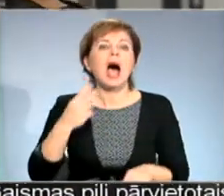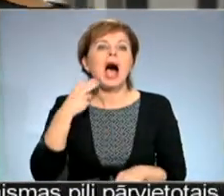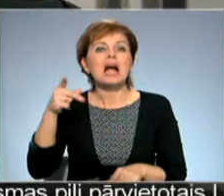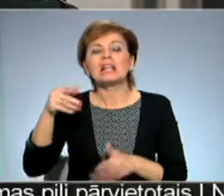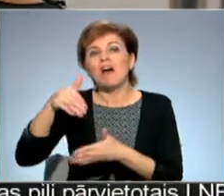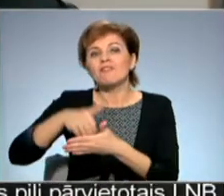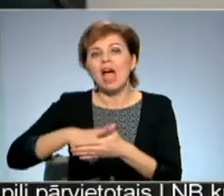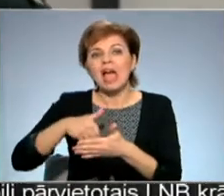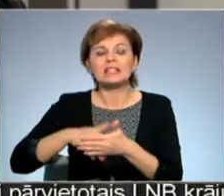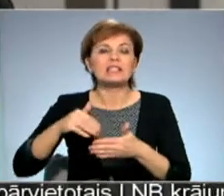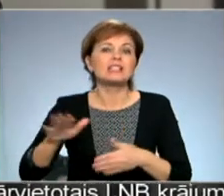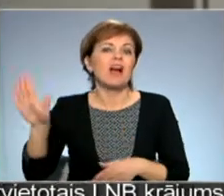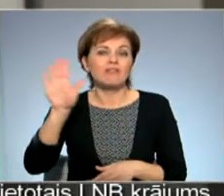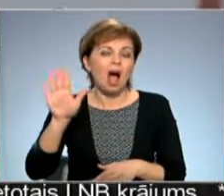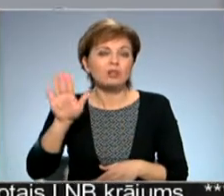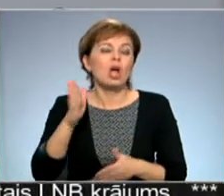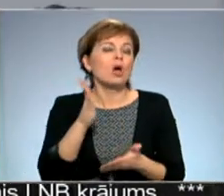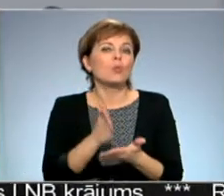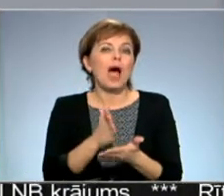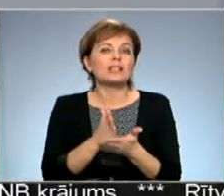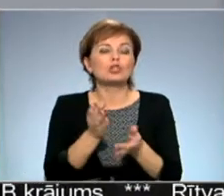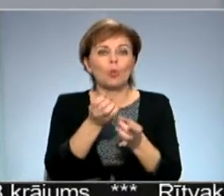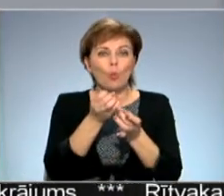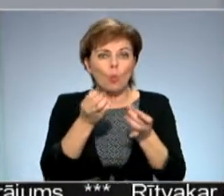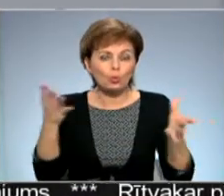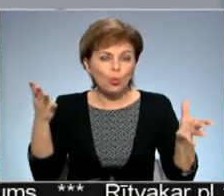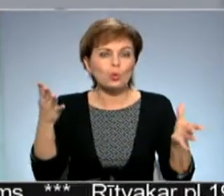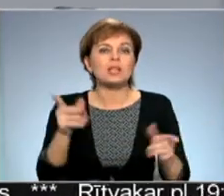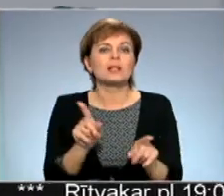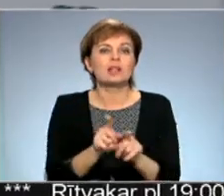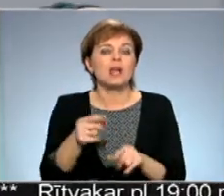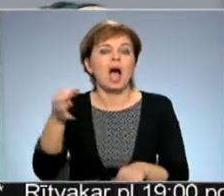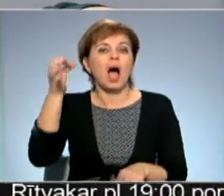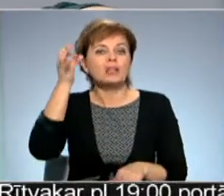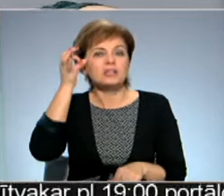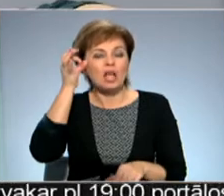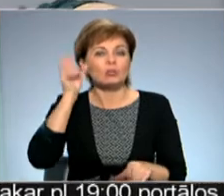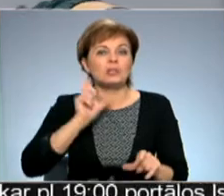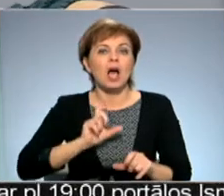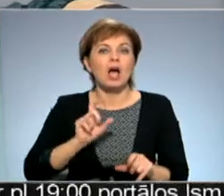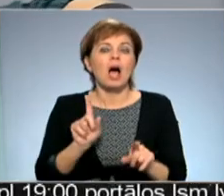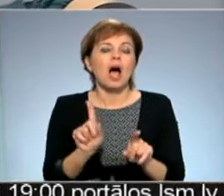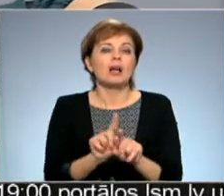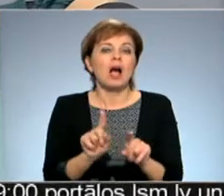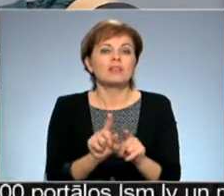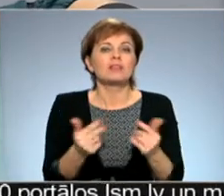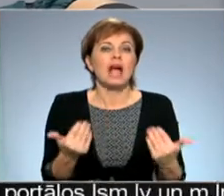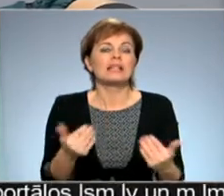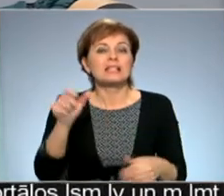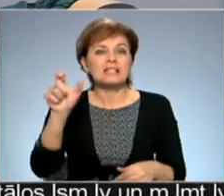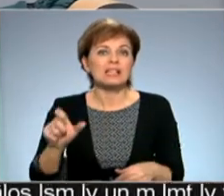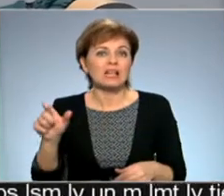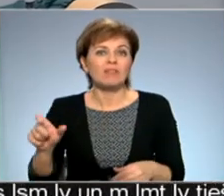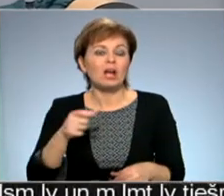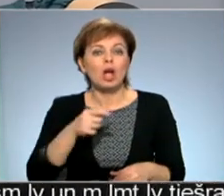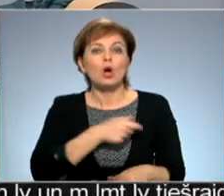ir ļoti daudz kultūra noticis. Akadēmija, piemēram, es atceros, tāpat ir tagad, cilvēki, studenti